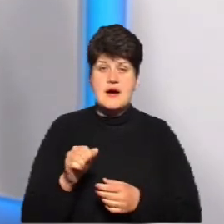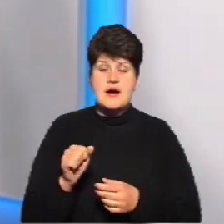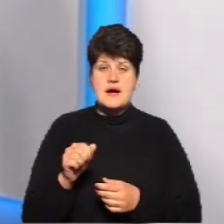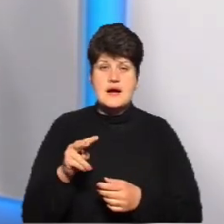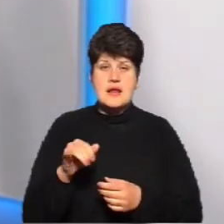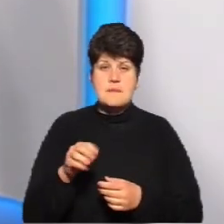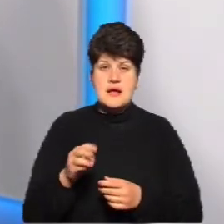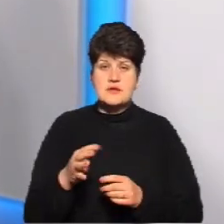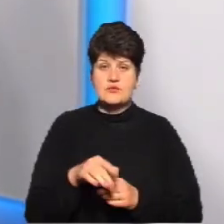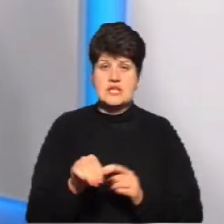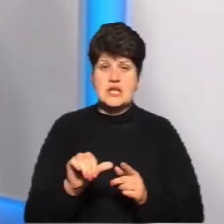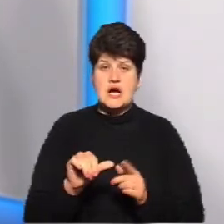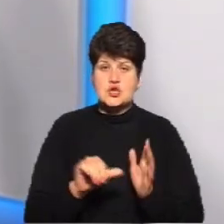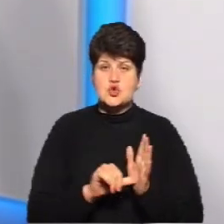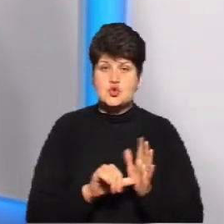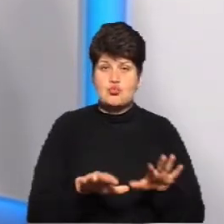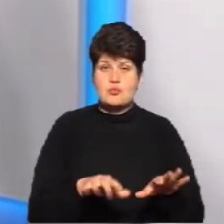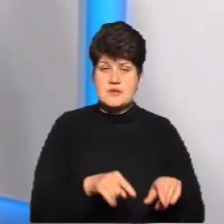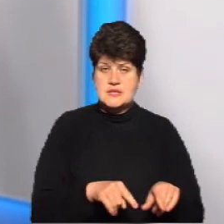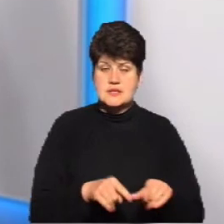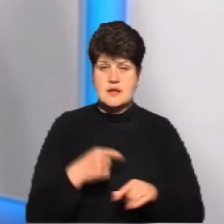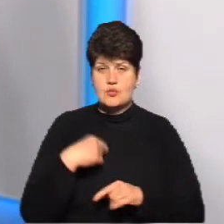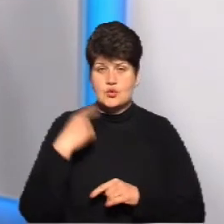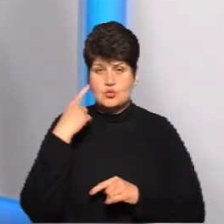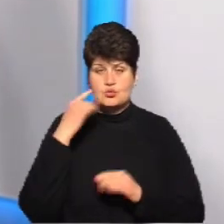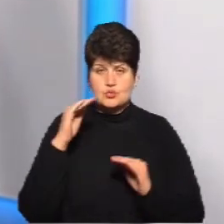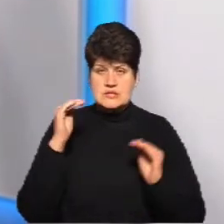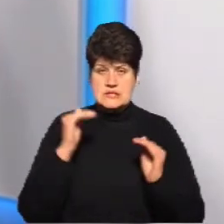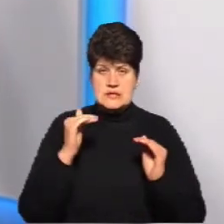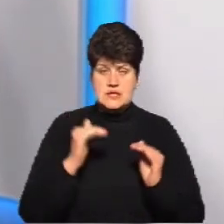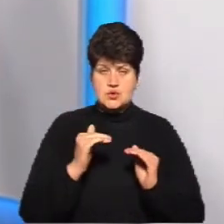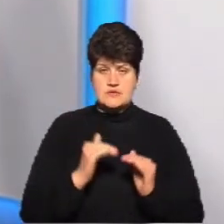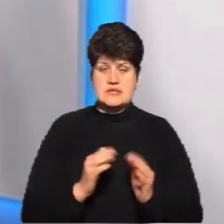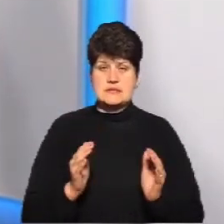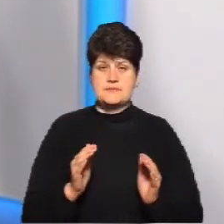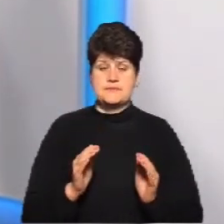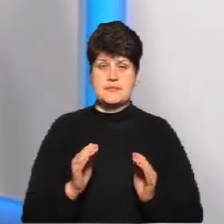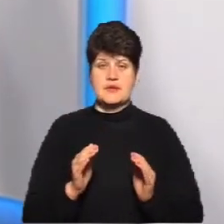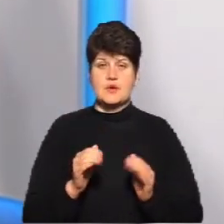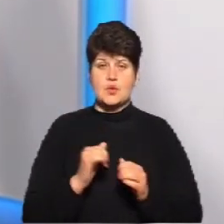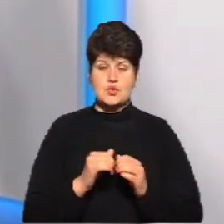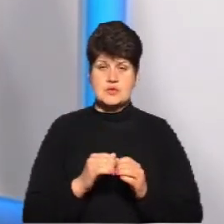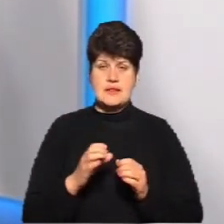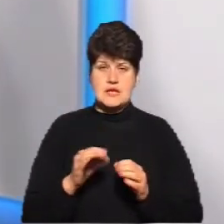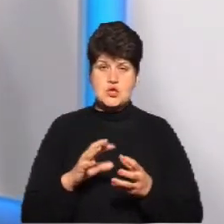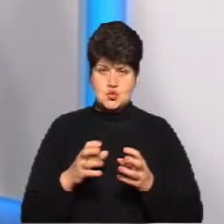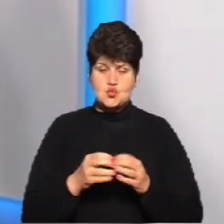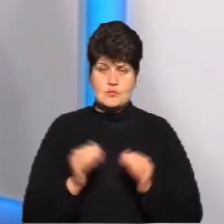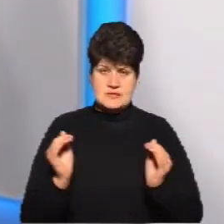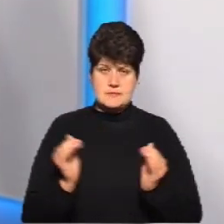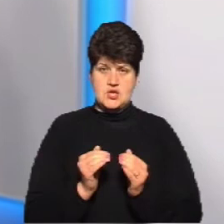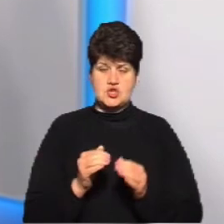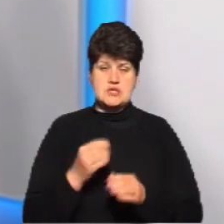місці. На мою думку, буде тепер знижуватись питома вага кожного елемента, ну і сума боргів